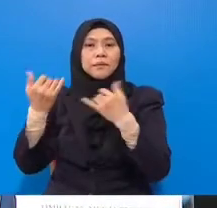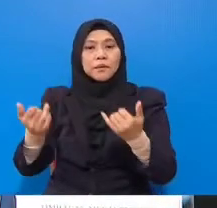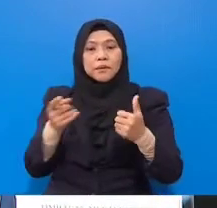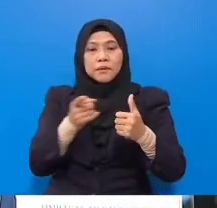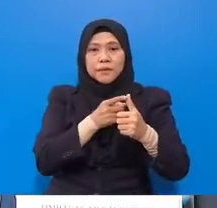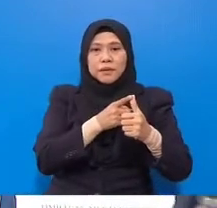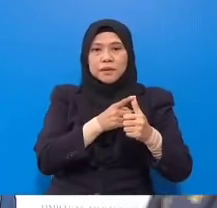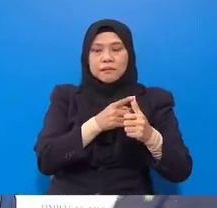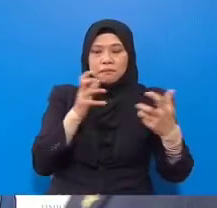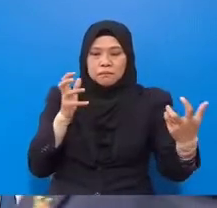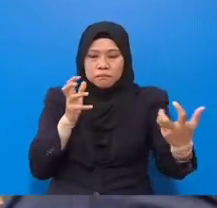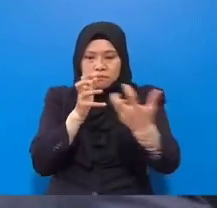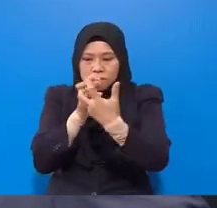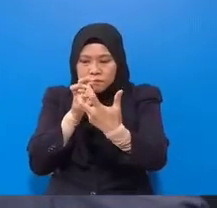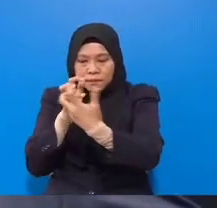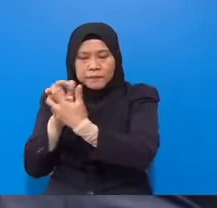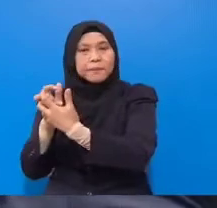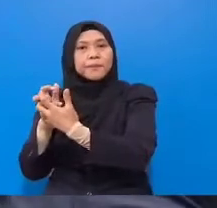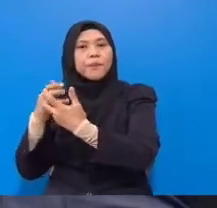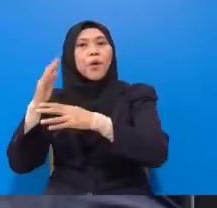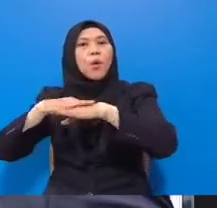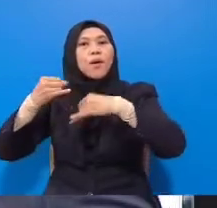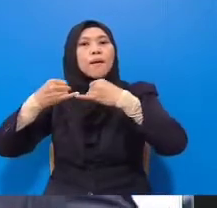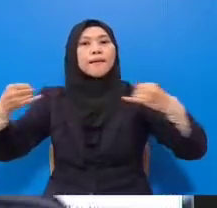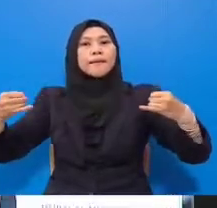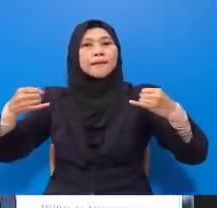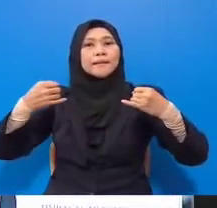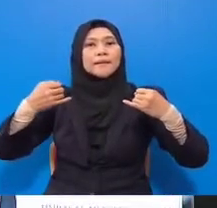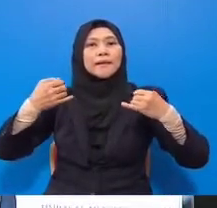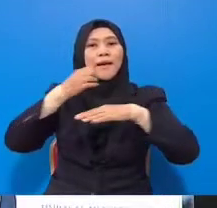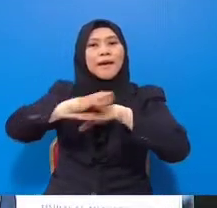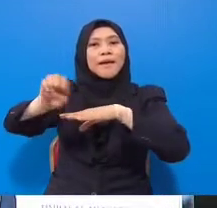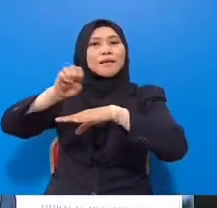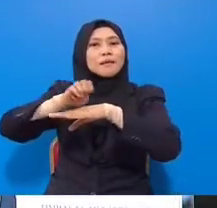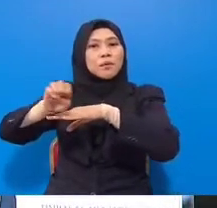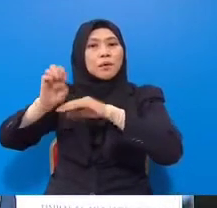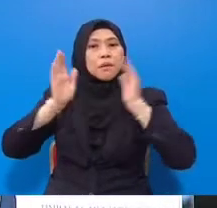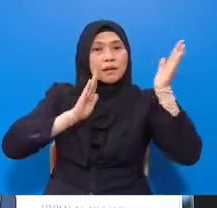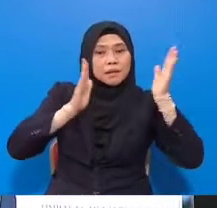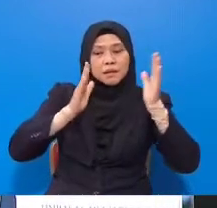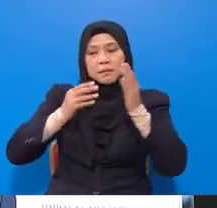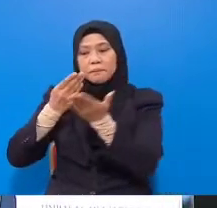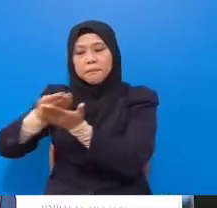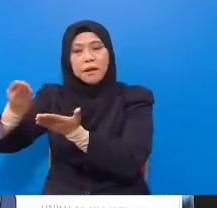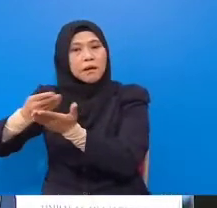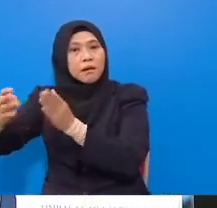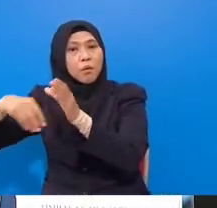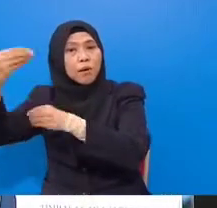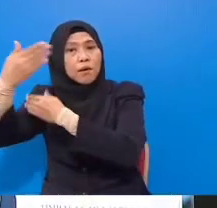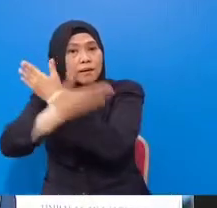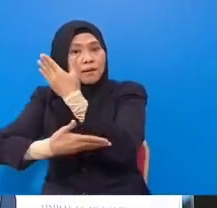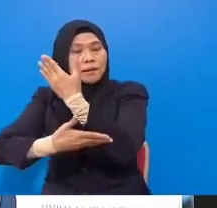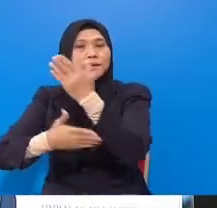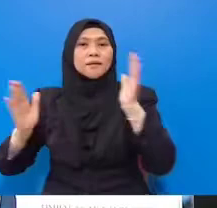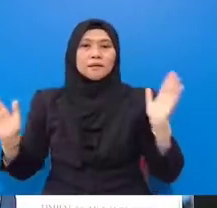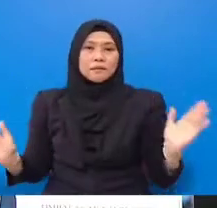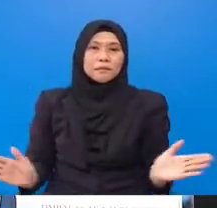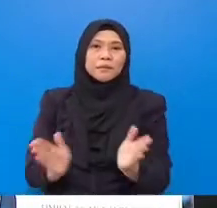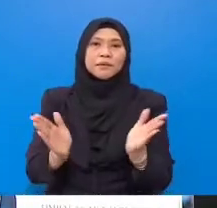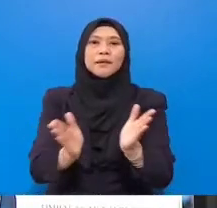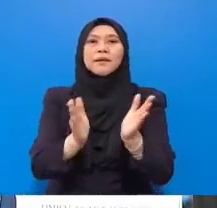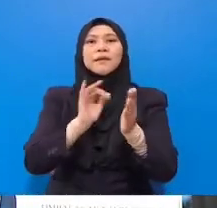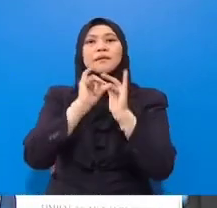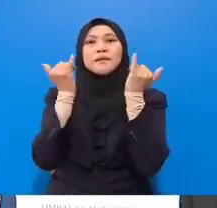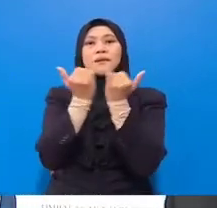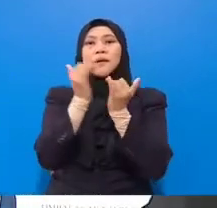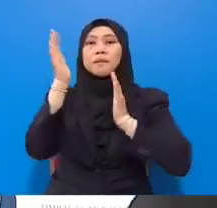pertamanya padanan pernyataan secara mayat diantara PX pengekspor tempatan dengan pemilu Hai menggalakkan pernyataan